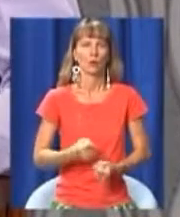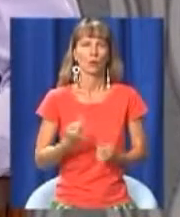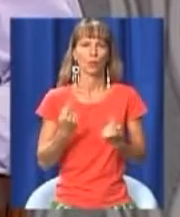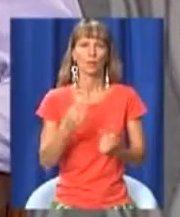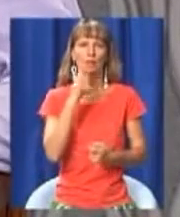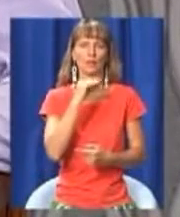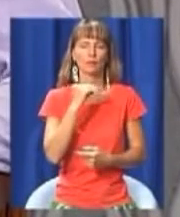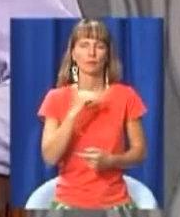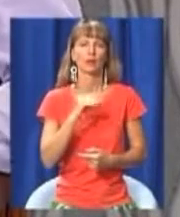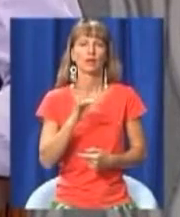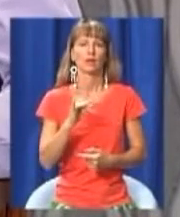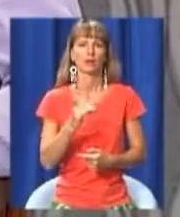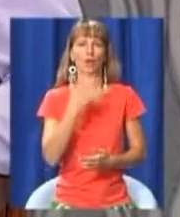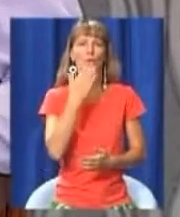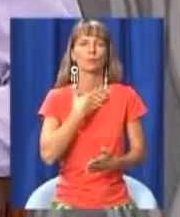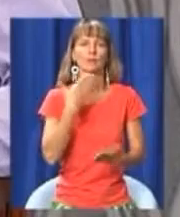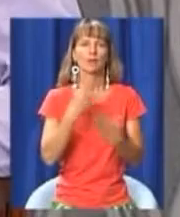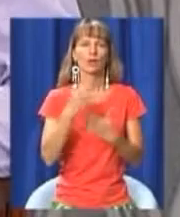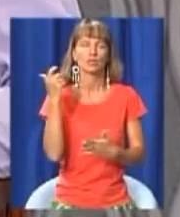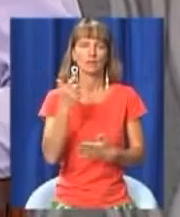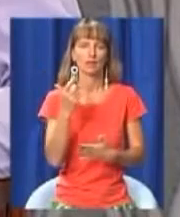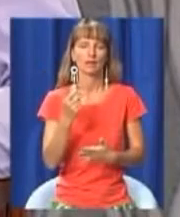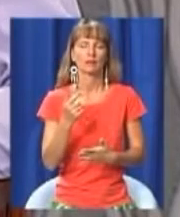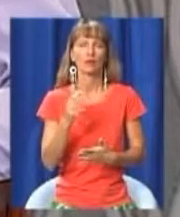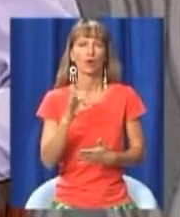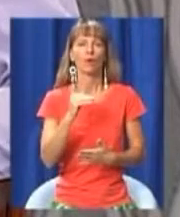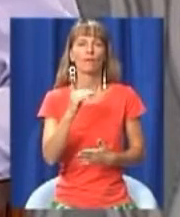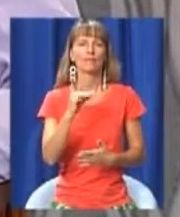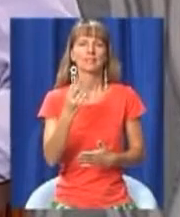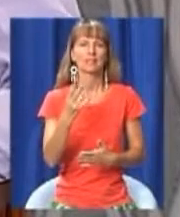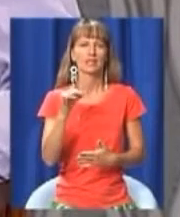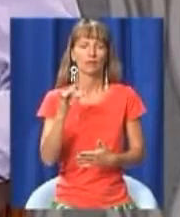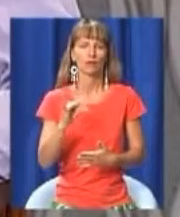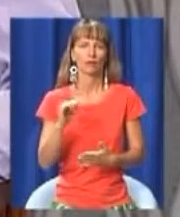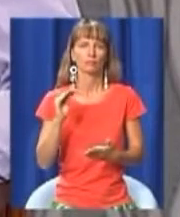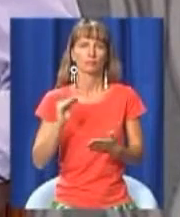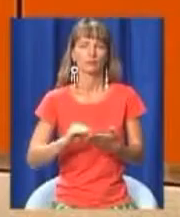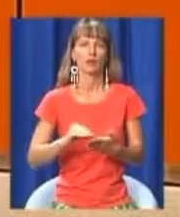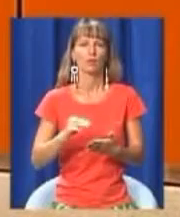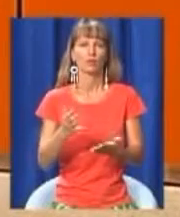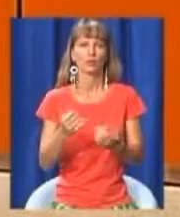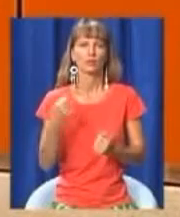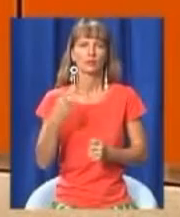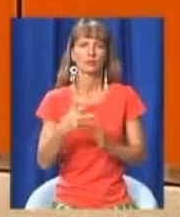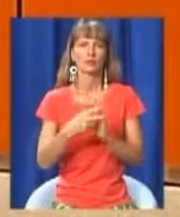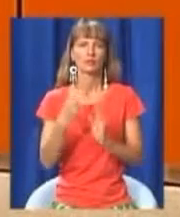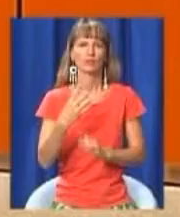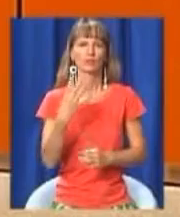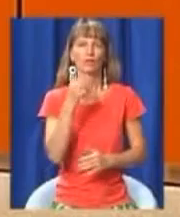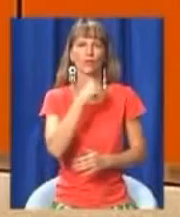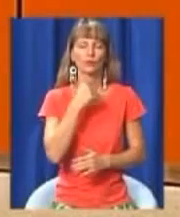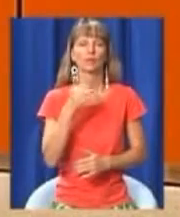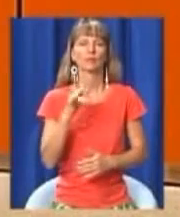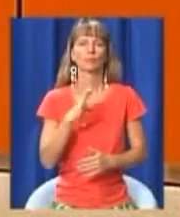потужна, благодатна і віддана своїм господарям. Офіційне визнання порода отримала в 1924 році, тоді ж був затверджений